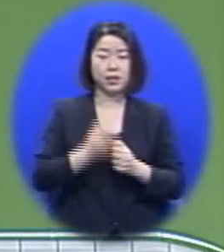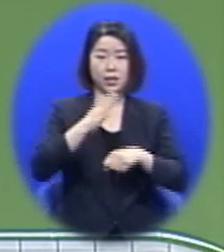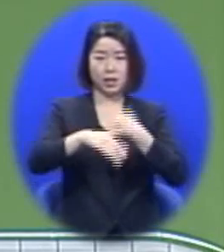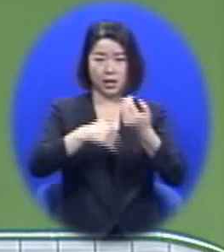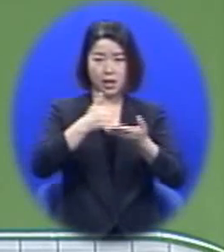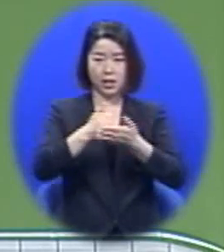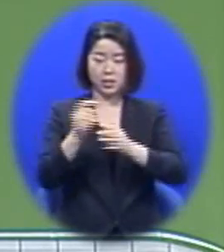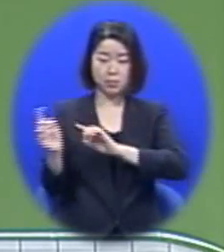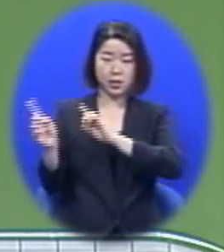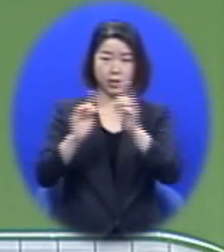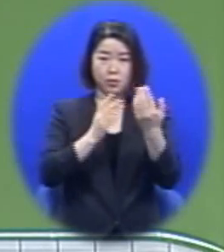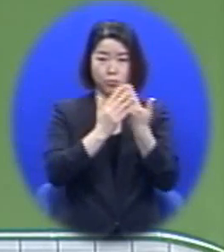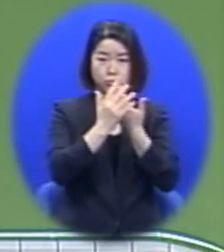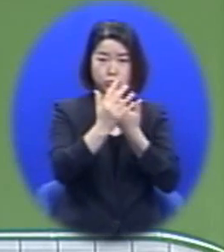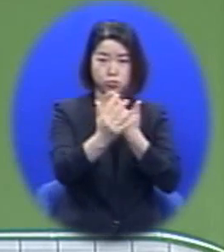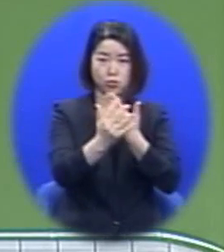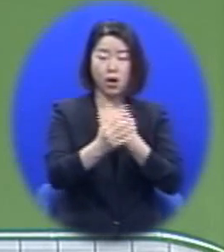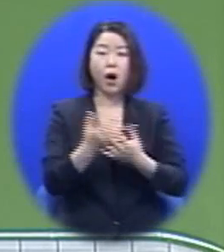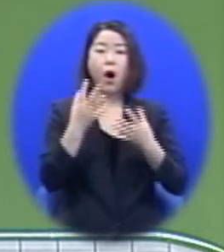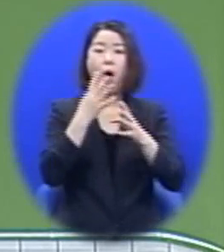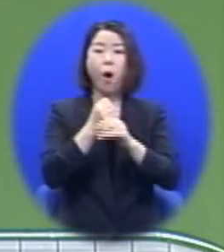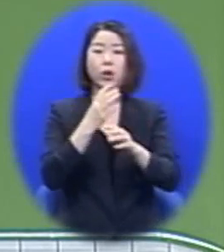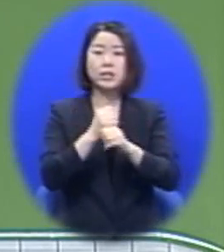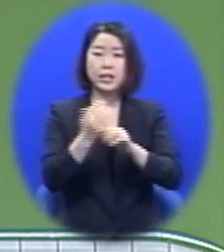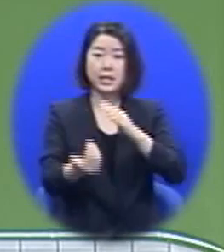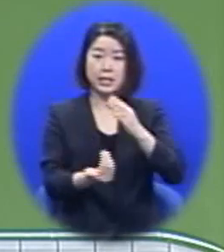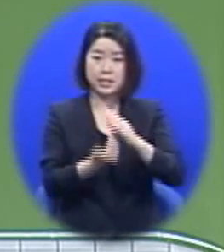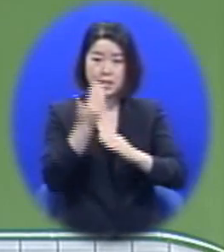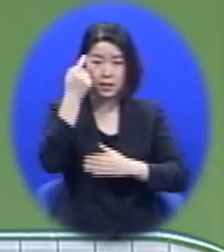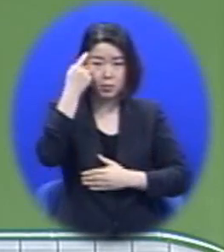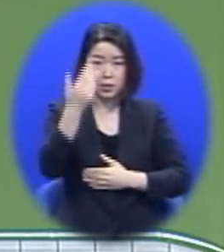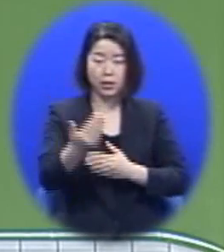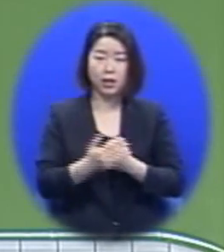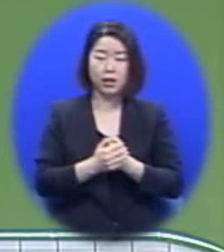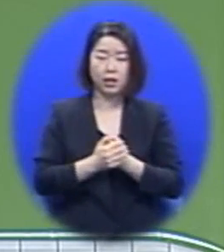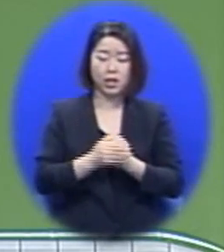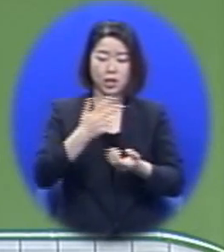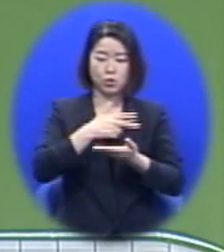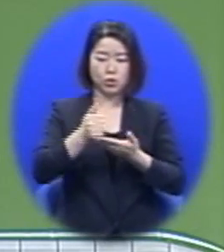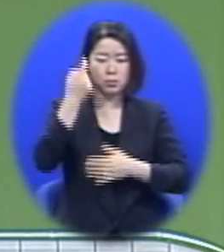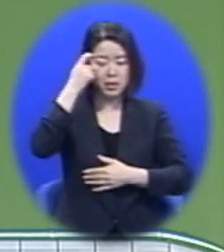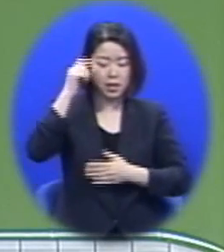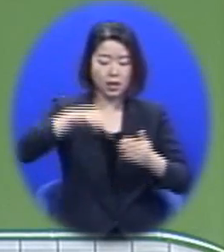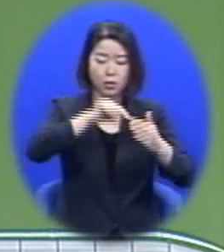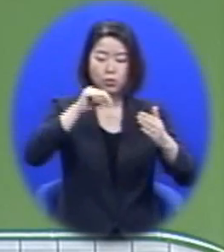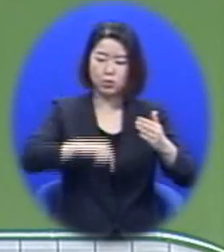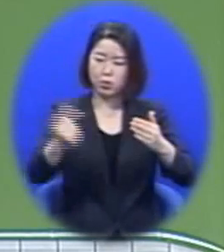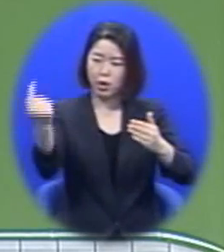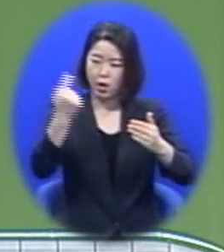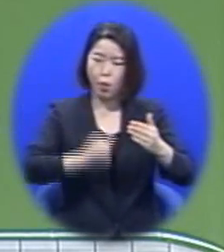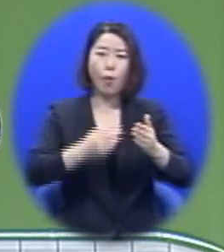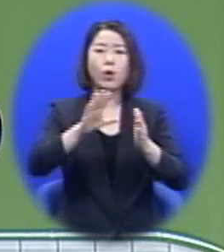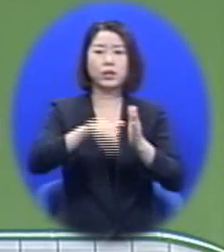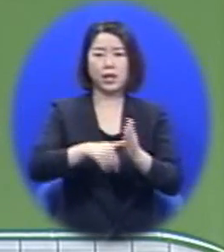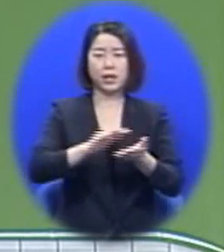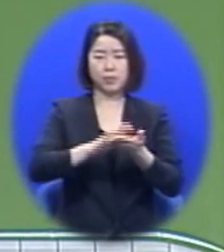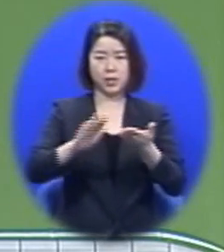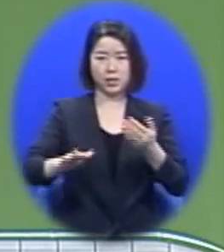하나님의 부흥이 언제 일어나는가? 주님의 생각이 우리 속에 들어올 때입니다. 이스라엘